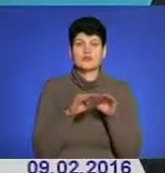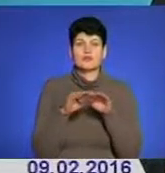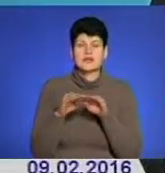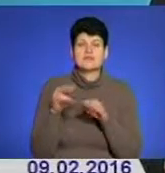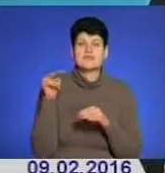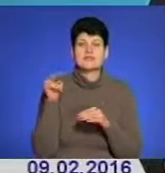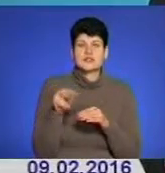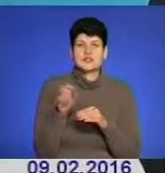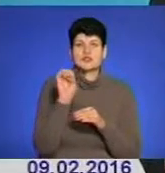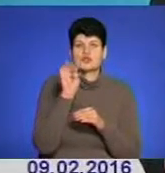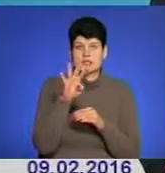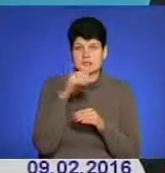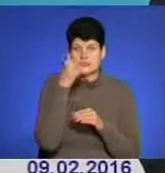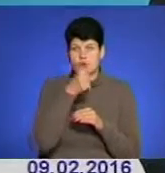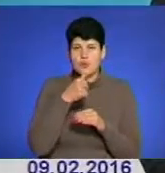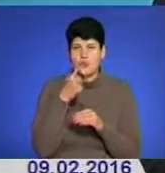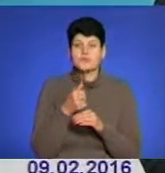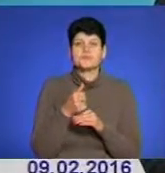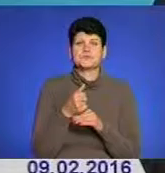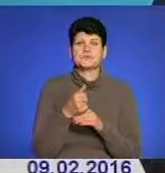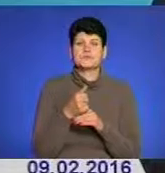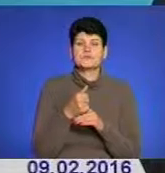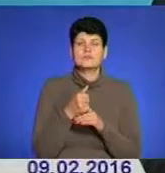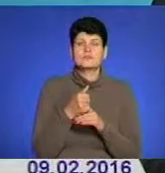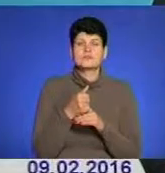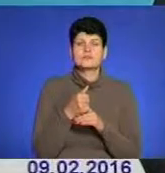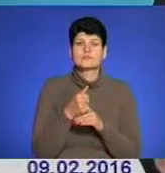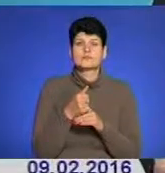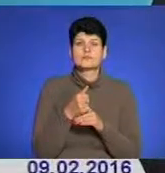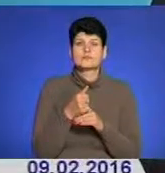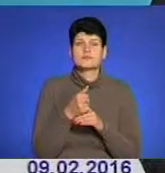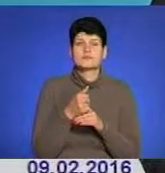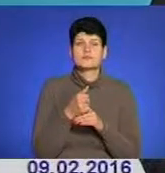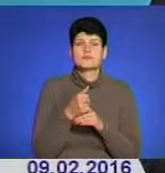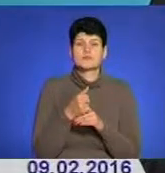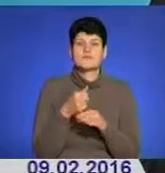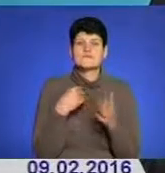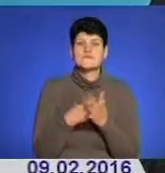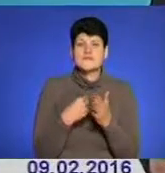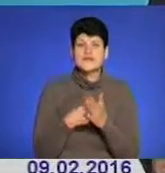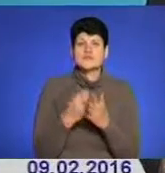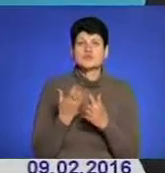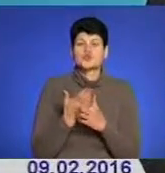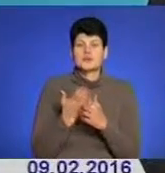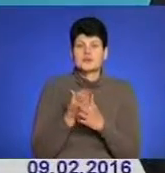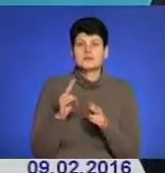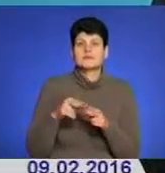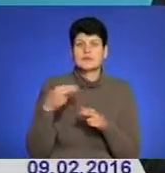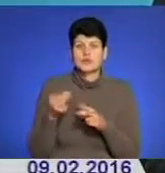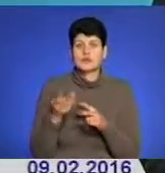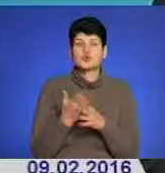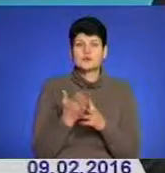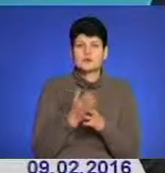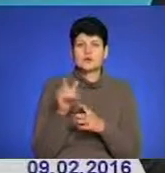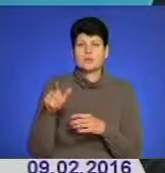2014 роком, то всі вартість субсидій чи відшкодування субсидій